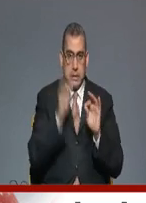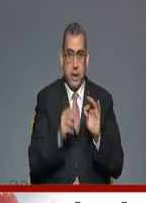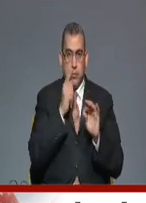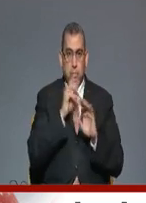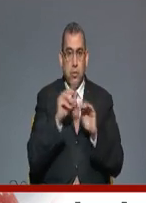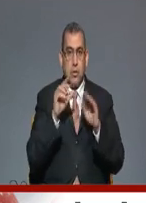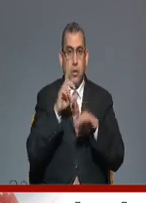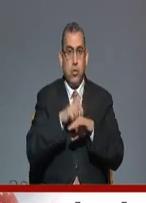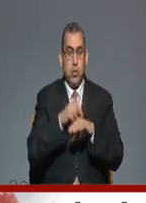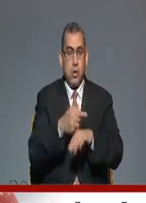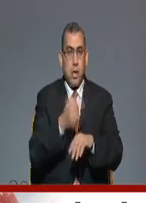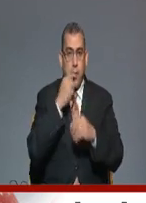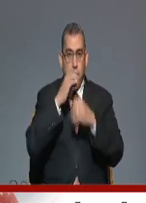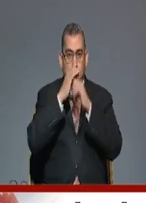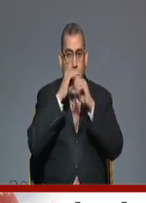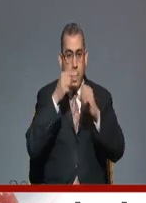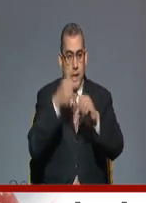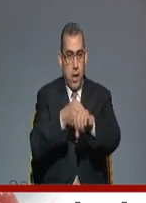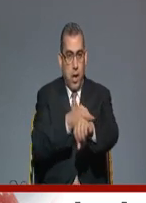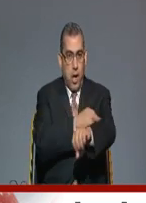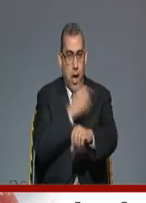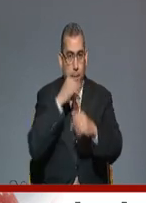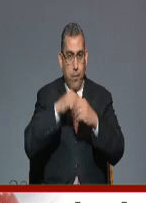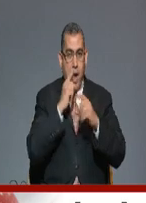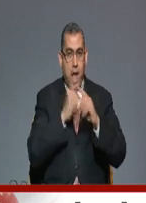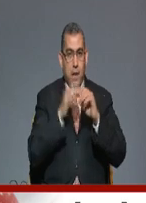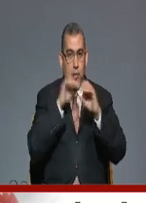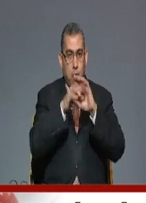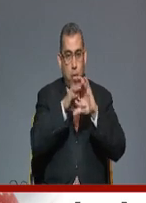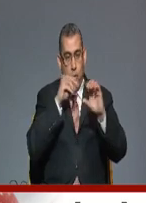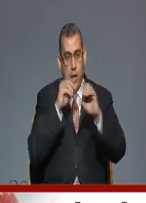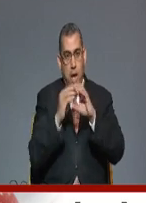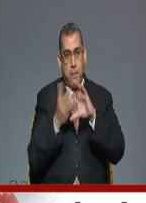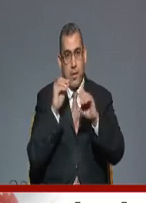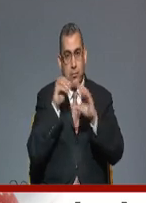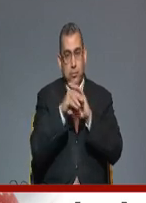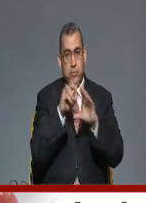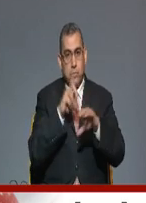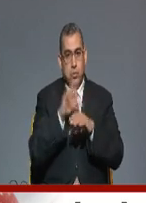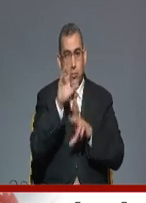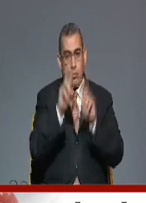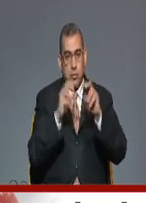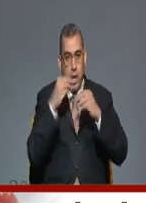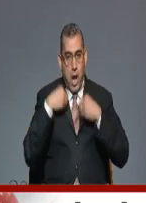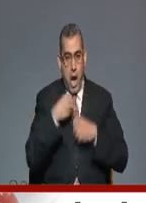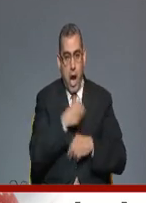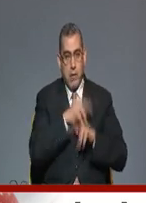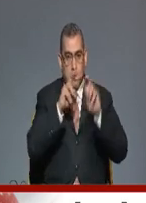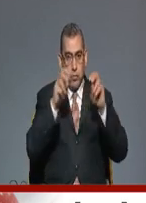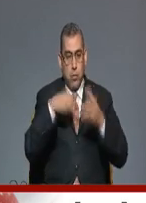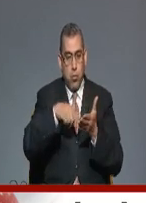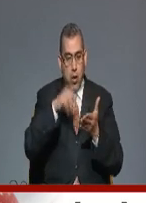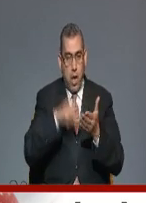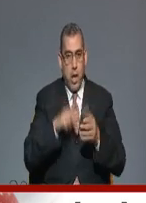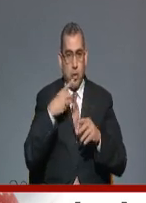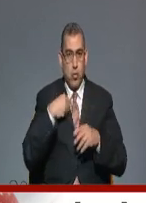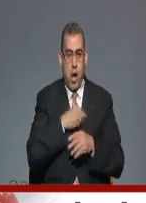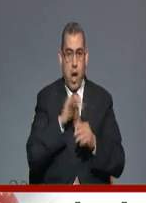لوحدات زرع النخاع في اختيار المرضى وعلاجهم طبقاً لأحدث البروتوكولات العلاجية.